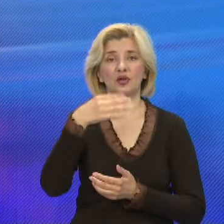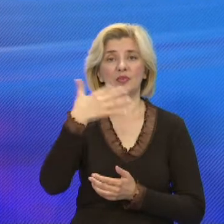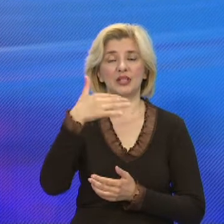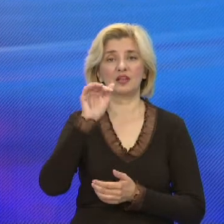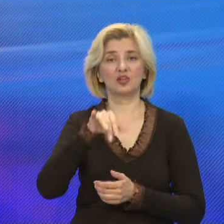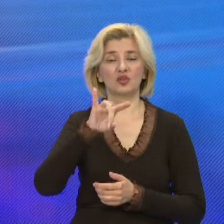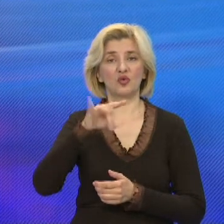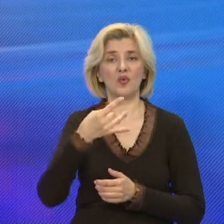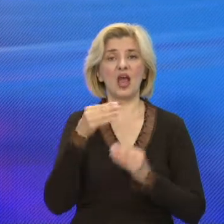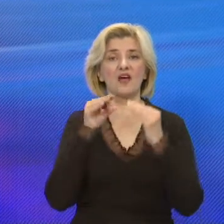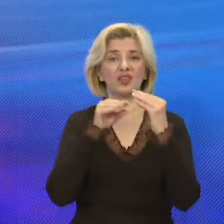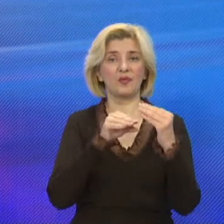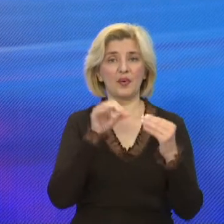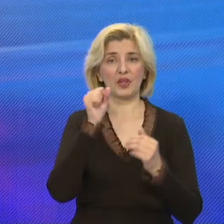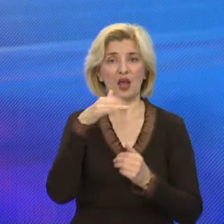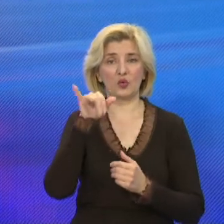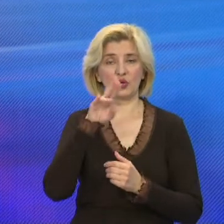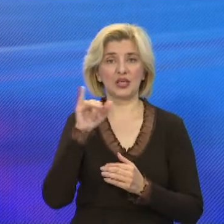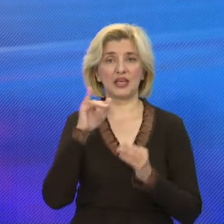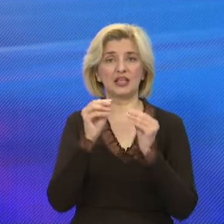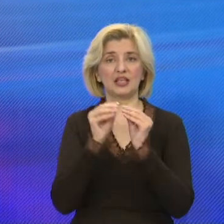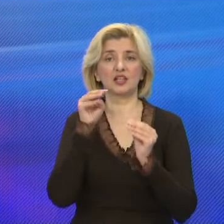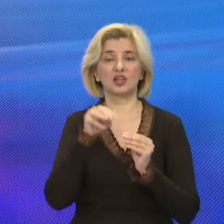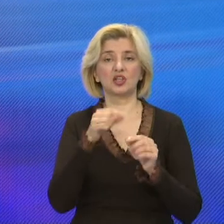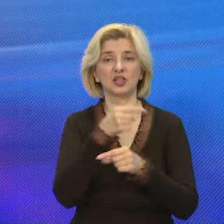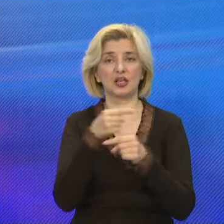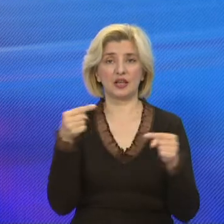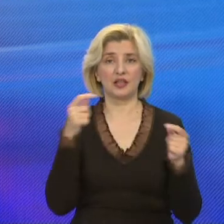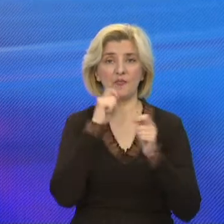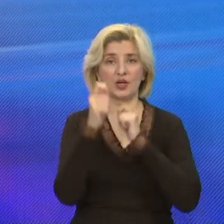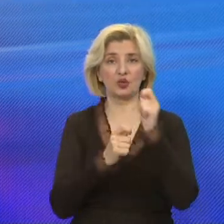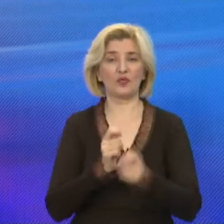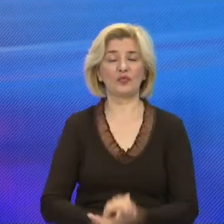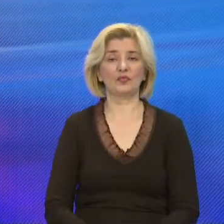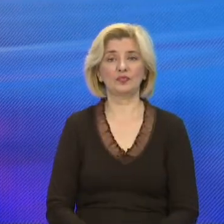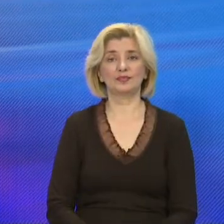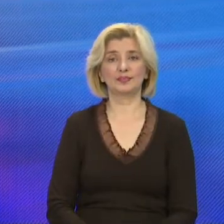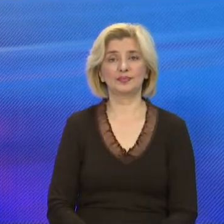Автомобиль Audi A4 и еще 10 тысяч других призов.